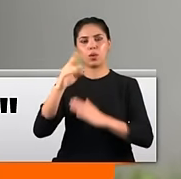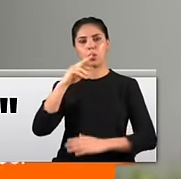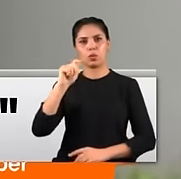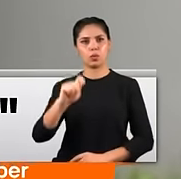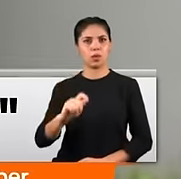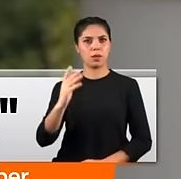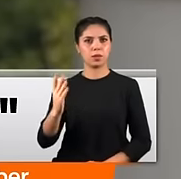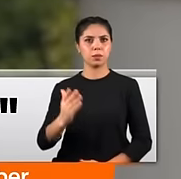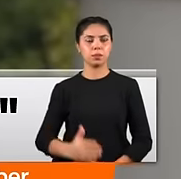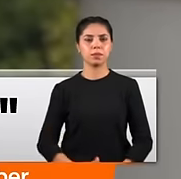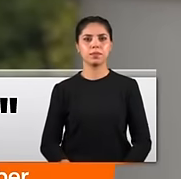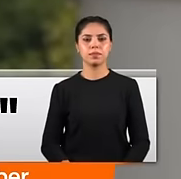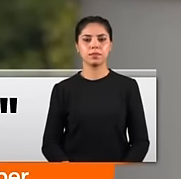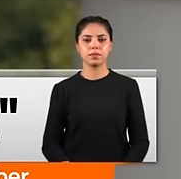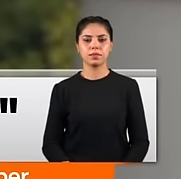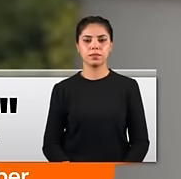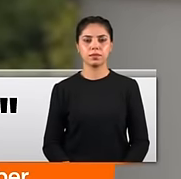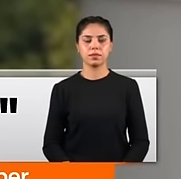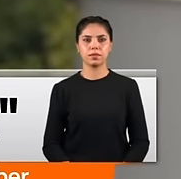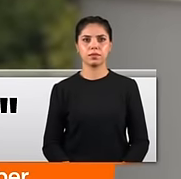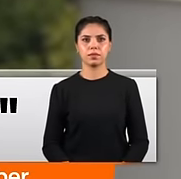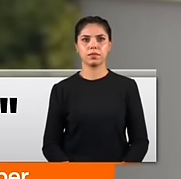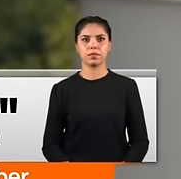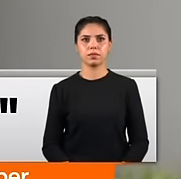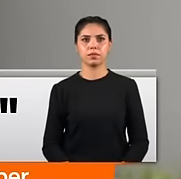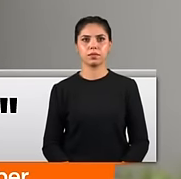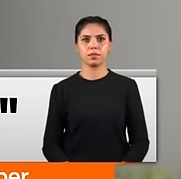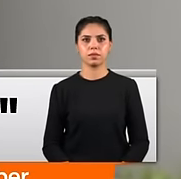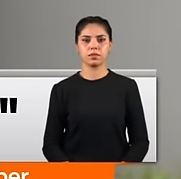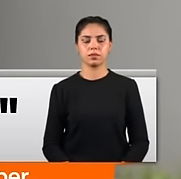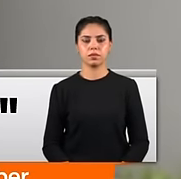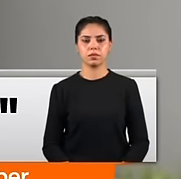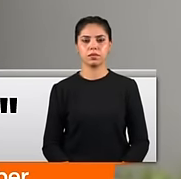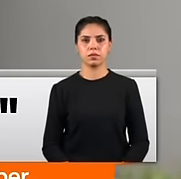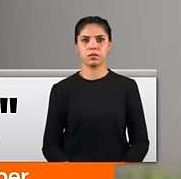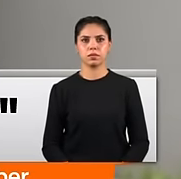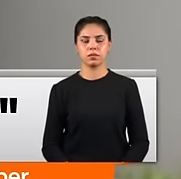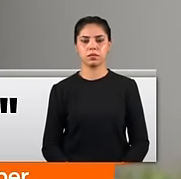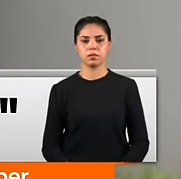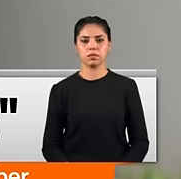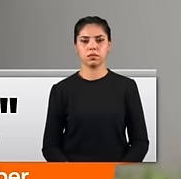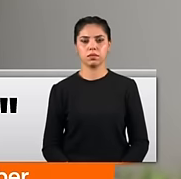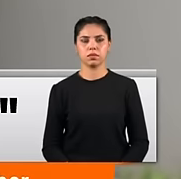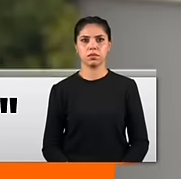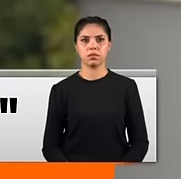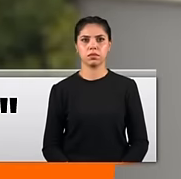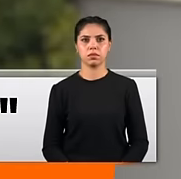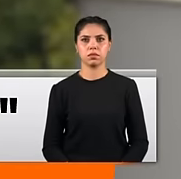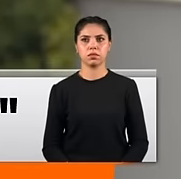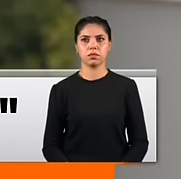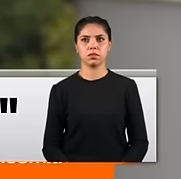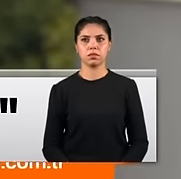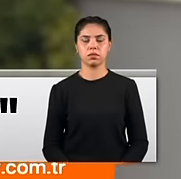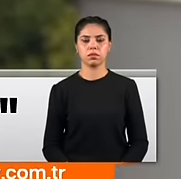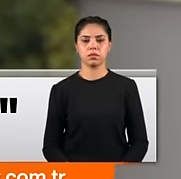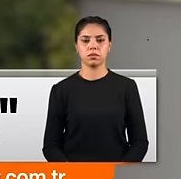büyük şehirlerin Ankara'da toplantımızı yaptık. Onların temayüllerini aldık. Pazar günü İstanbul'un